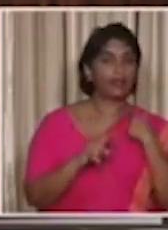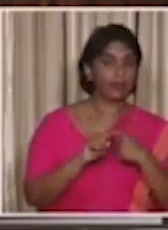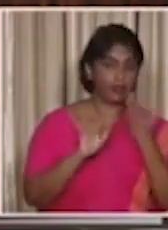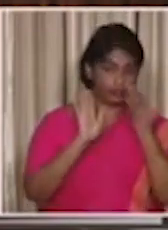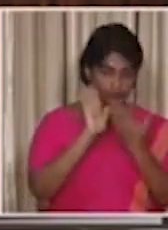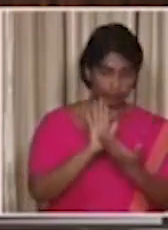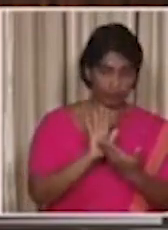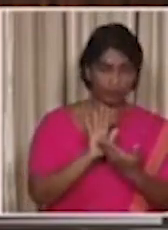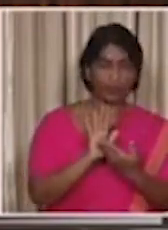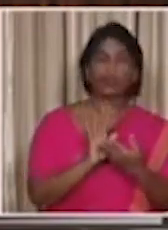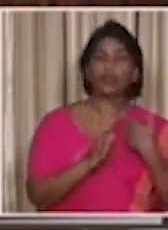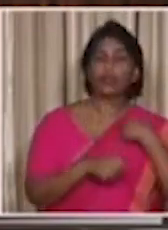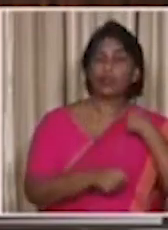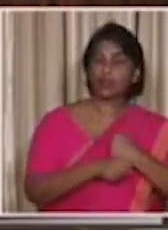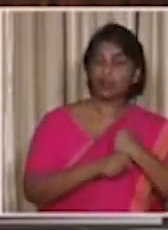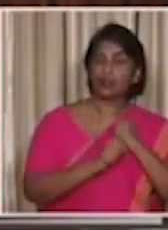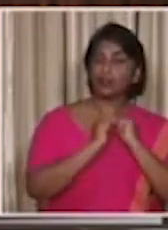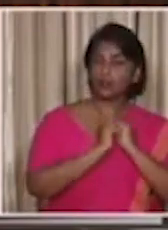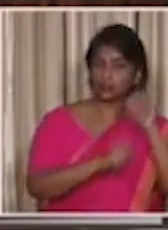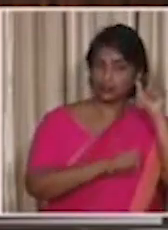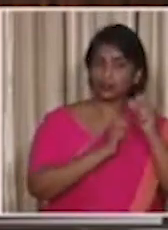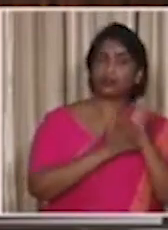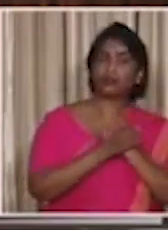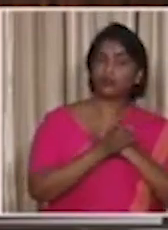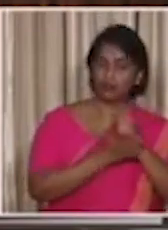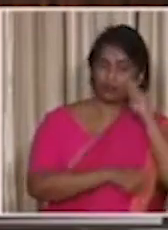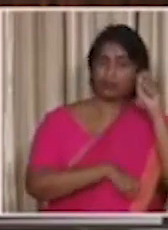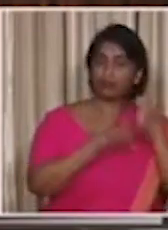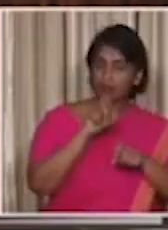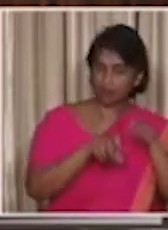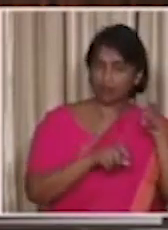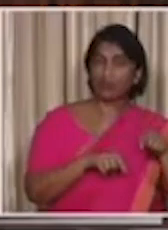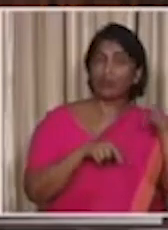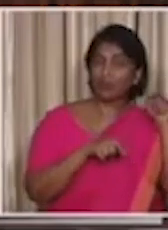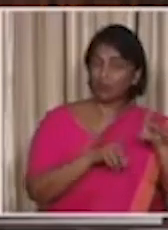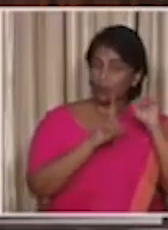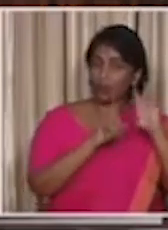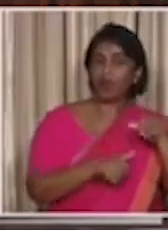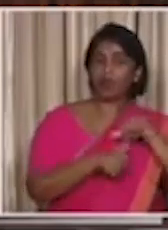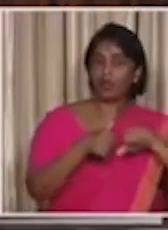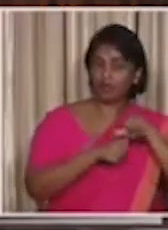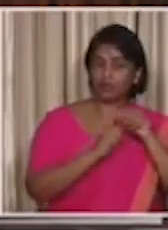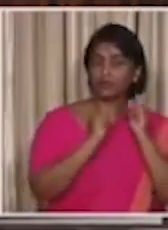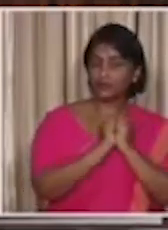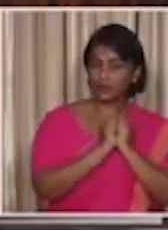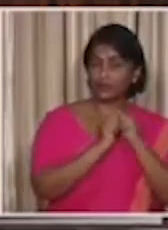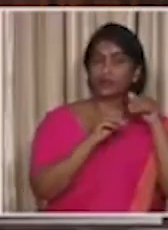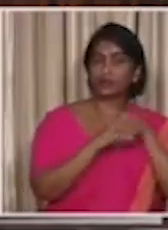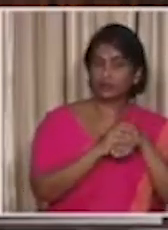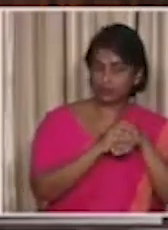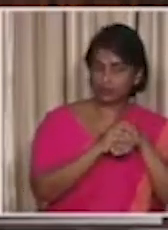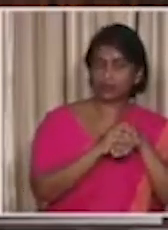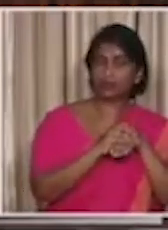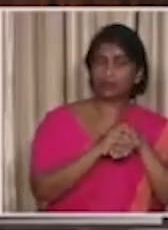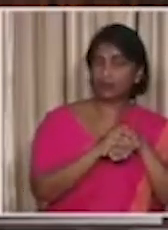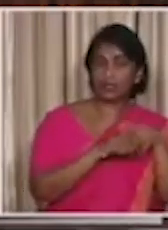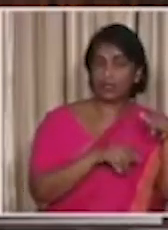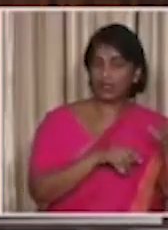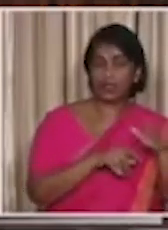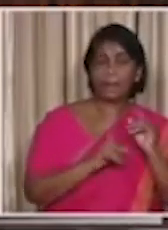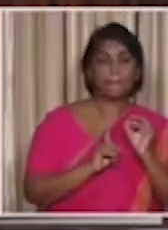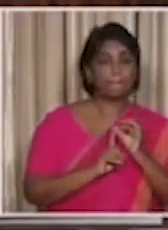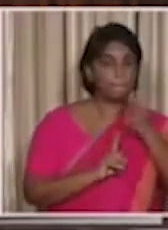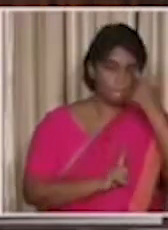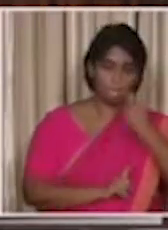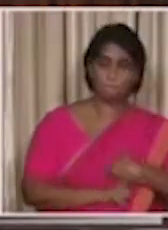දීම. රාජ්‍ය ව්‍යවසායිනී සියලුම නිලධාරීන් අදාළ ආයතන සේවා යෝජිකයන් මගින් නොව